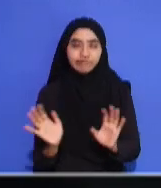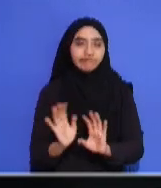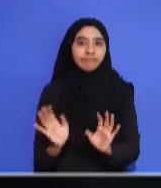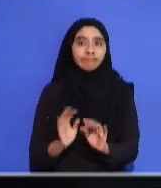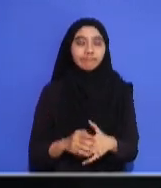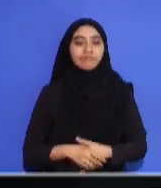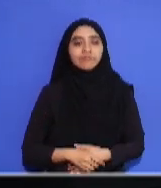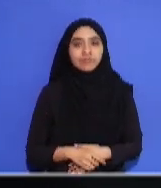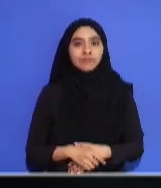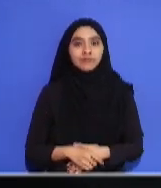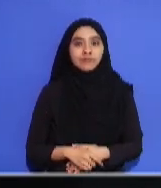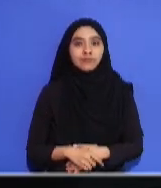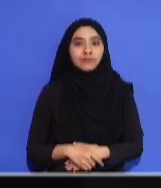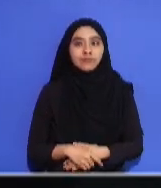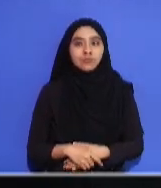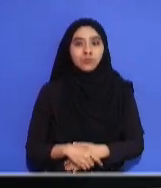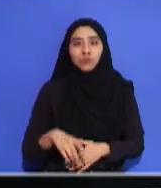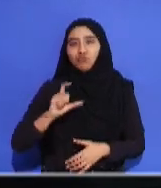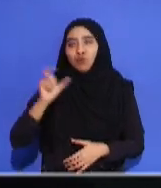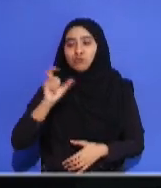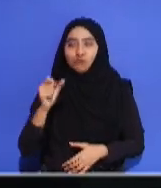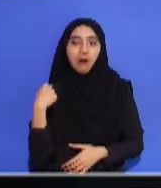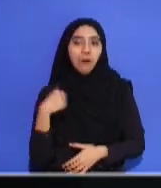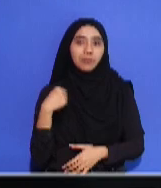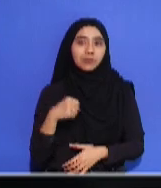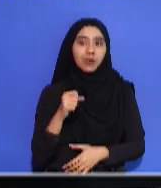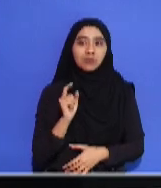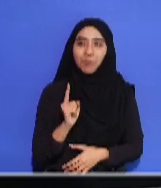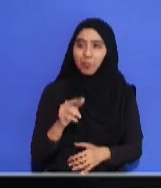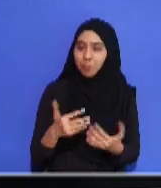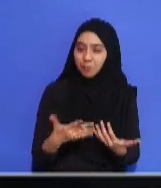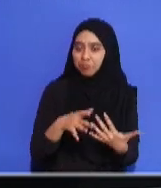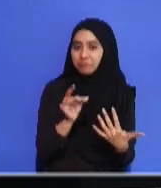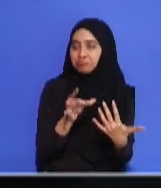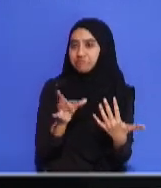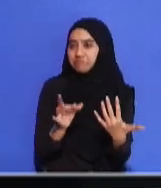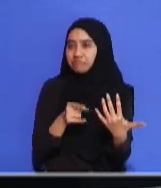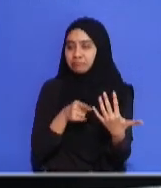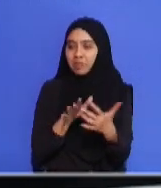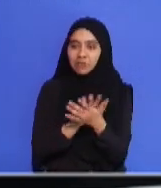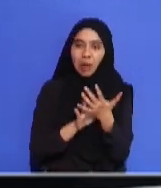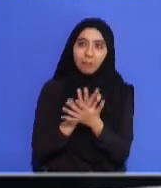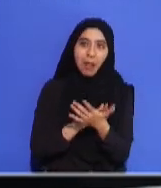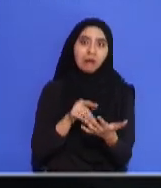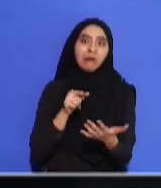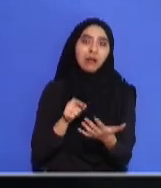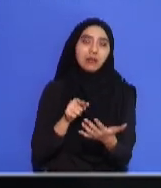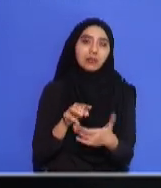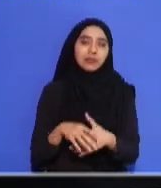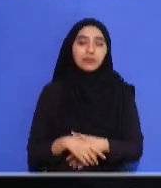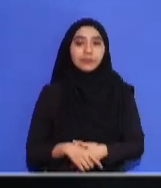sah jadi sangat tidak mungkin karena proses seleksinya sangat-sangat transparan sangat-sangat